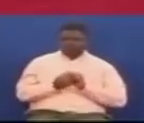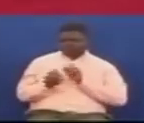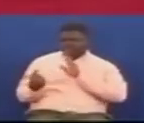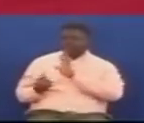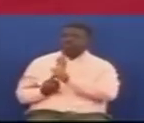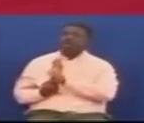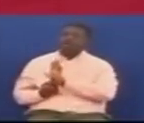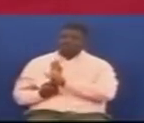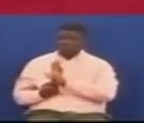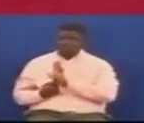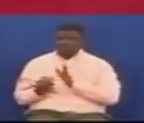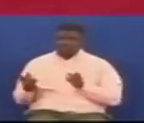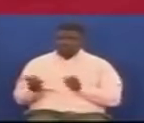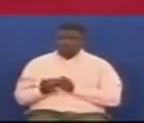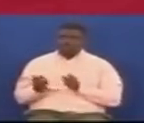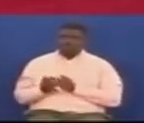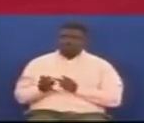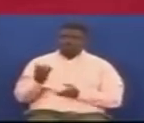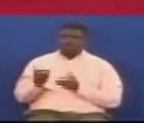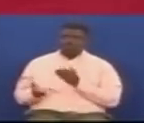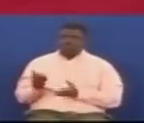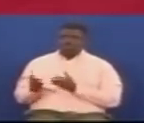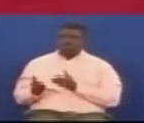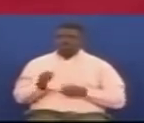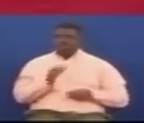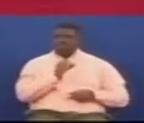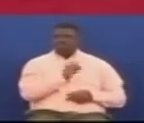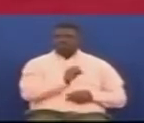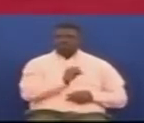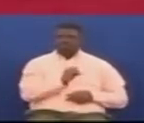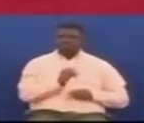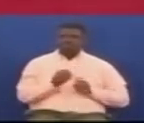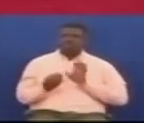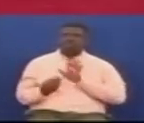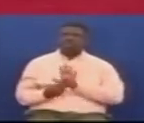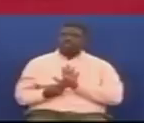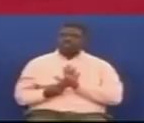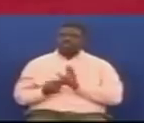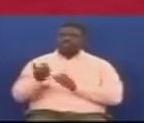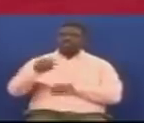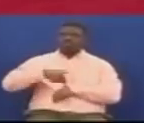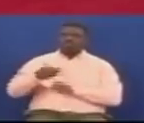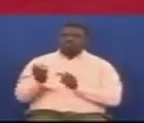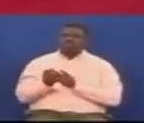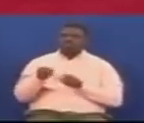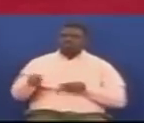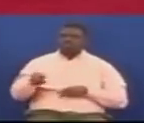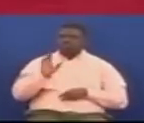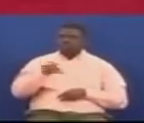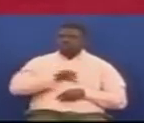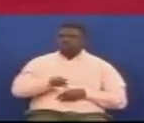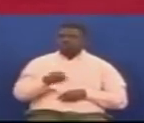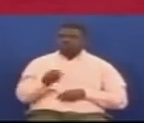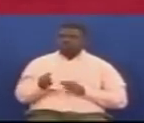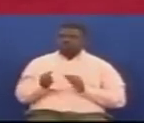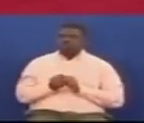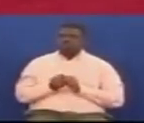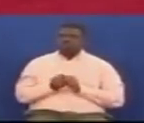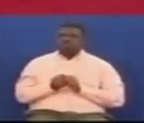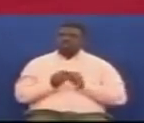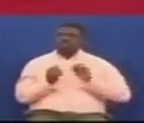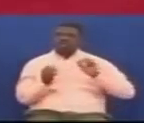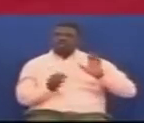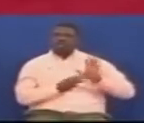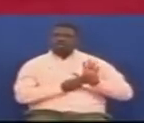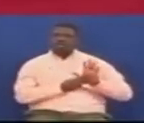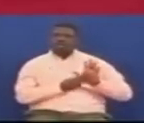10.6% ikilinganishwa na wastani wa 0.8% katika kipindi kama hicho mwaka 2018.